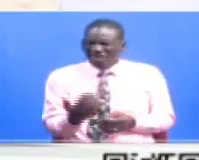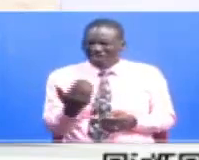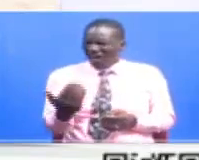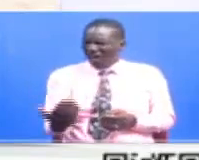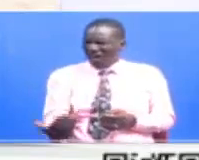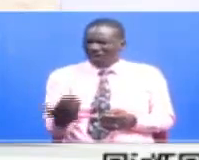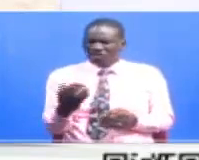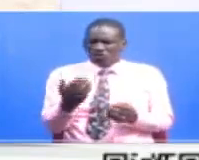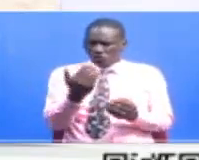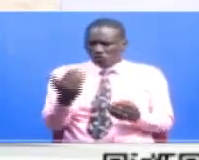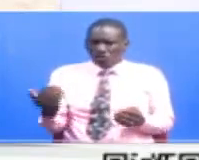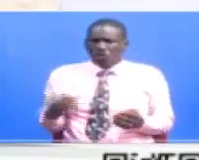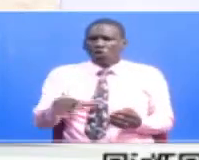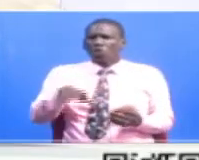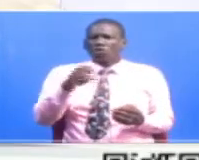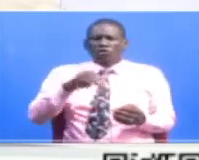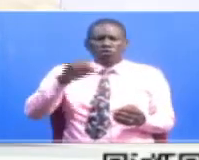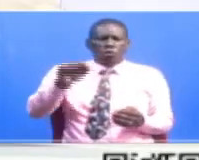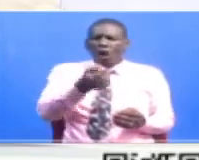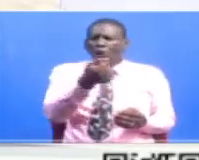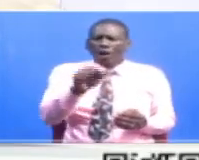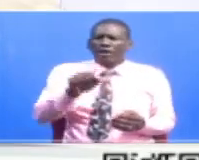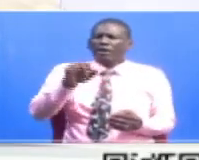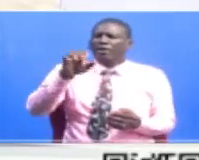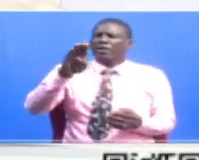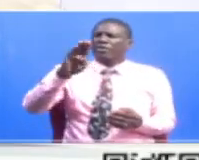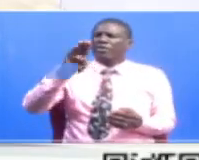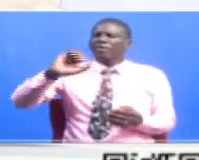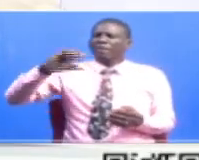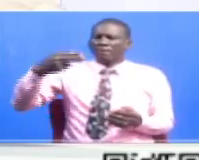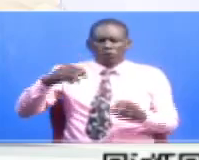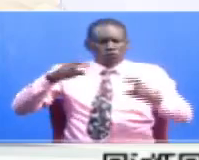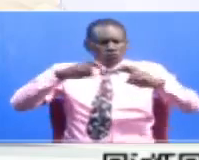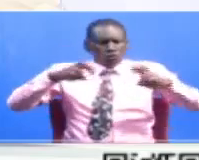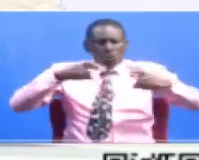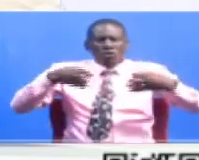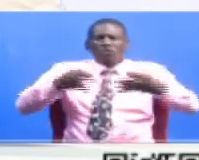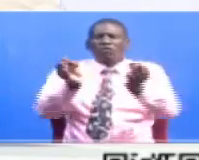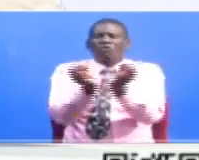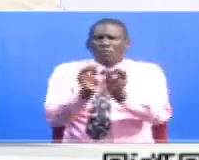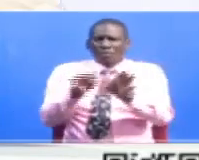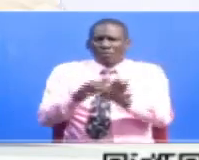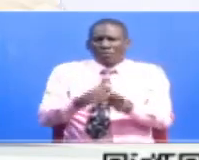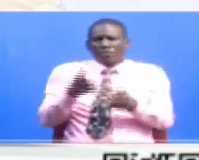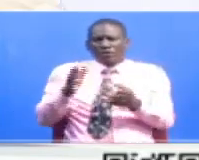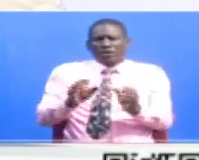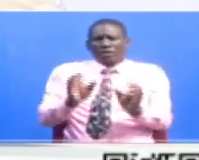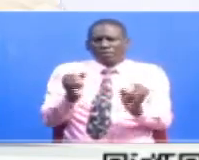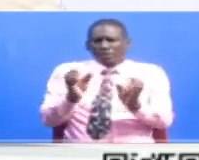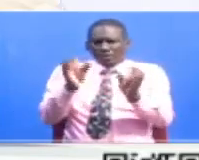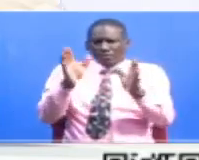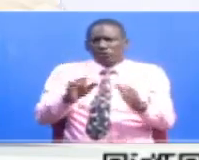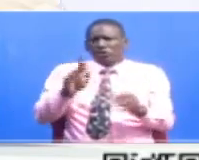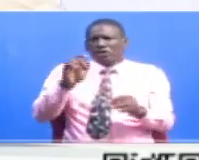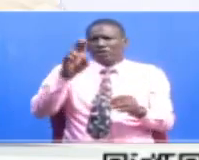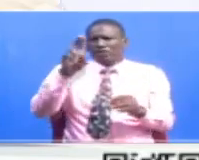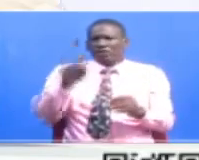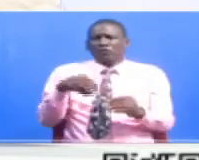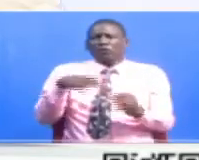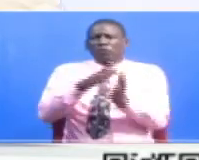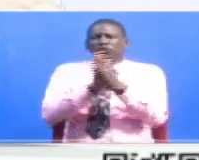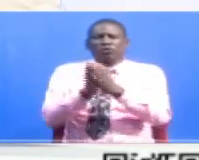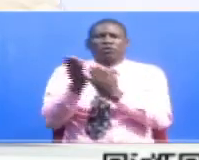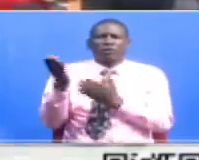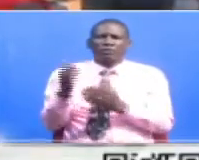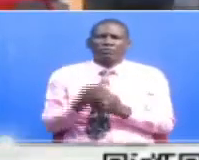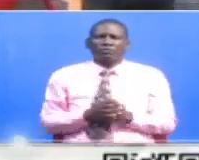zaidi, walipatikana wakirandaranda ufukweni wakitafuta tafuta jamaa zao. Huyu hapa mwanahabari wetu Kevin Mutai na mengi.